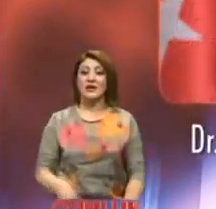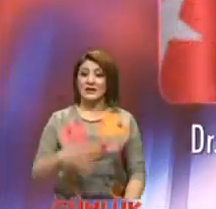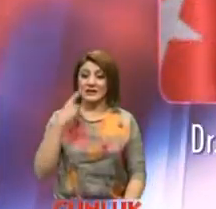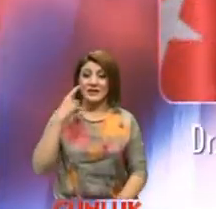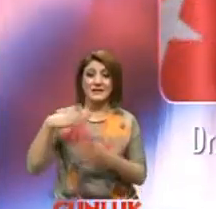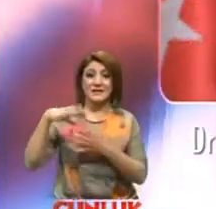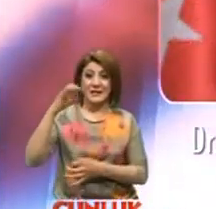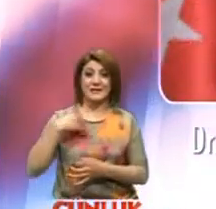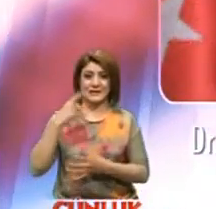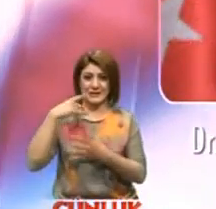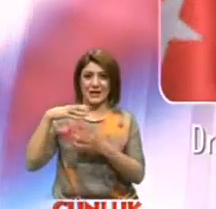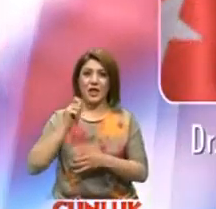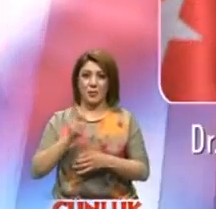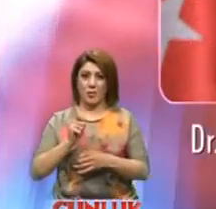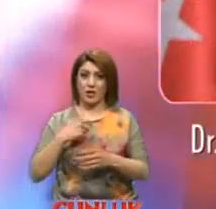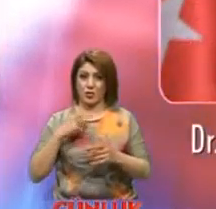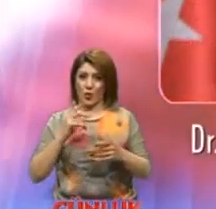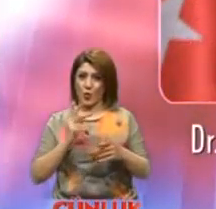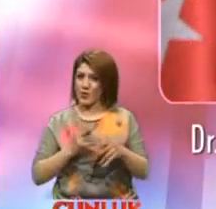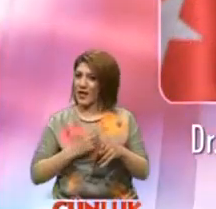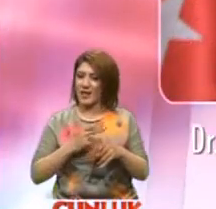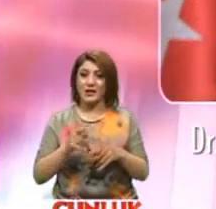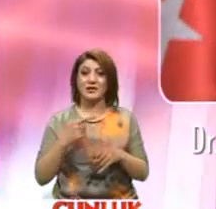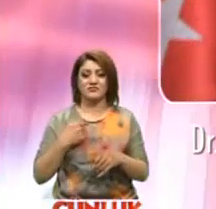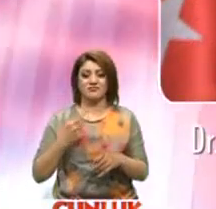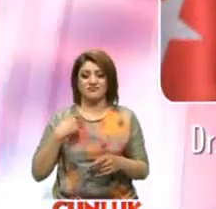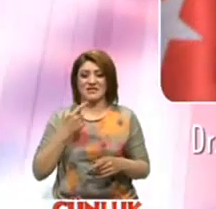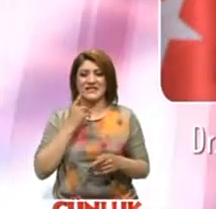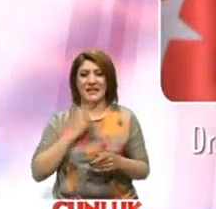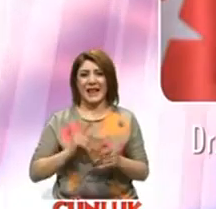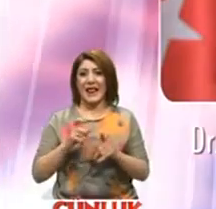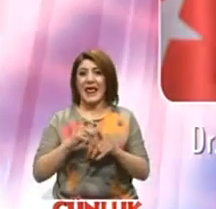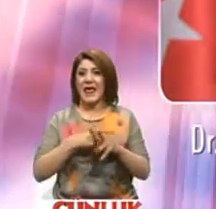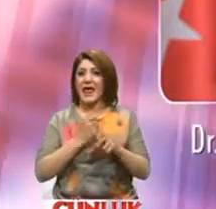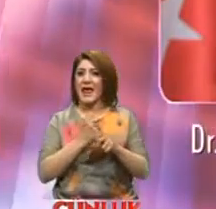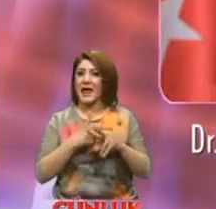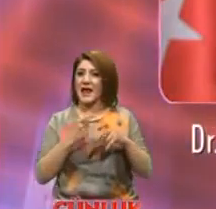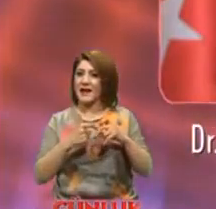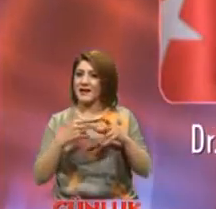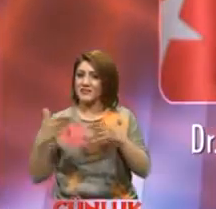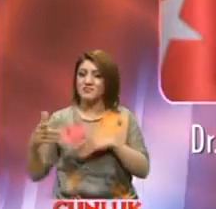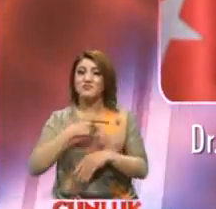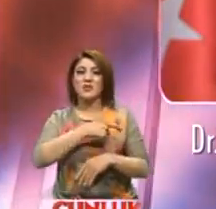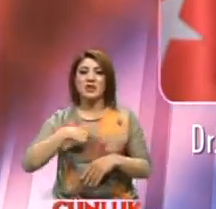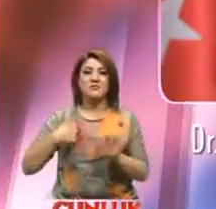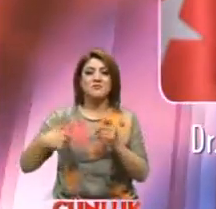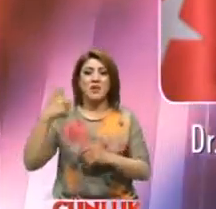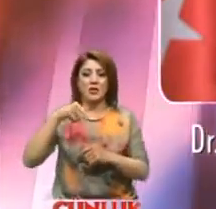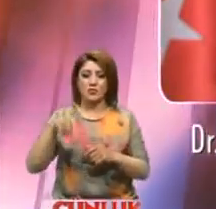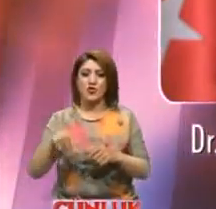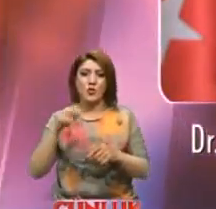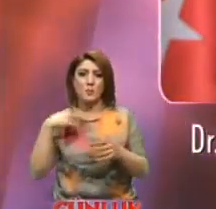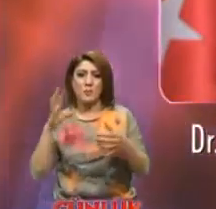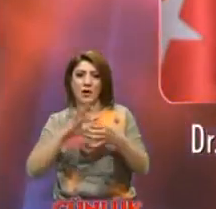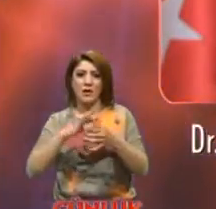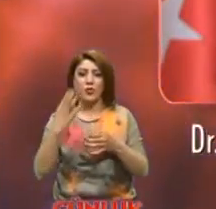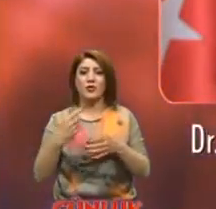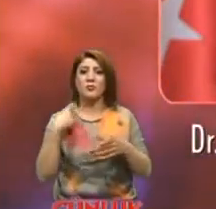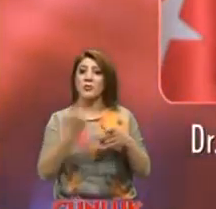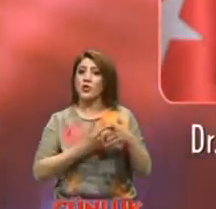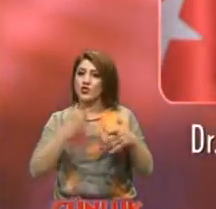İnsanı insan yapan unsurlardan biri de hiç kuşku yok ki değerleri. Milli Eğitim Bakanlığı da bu noktadan hareketle bir proje başlattı.